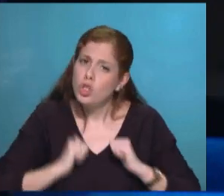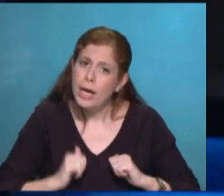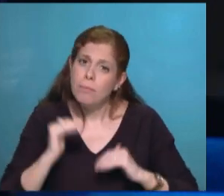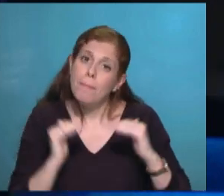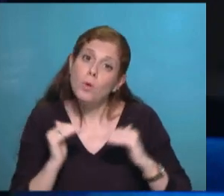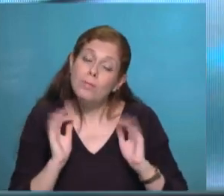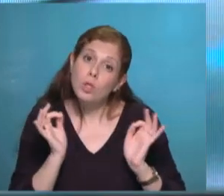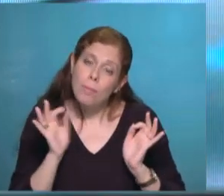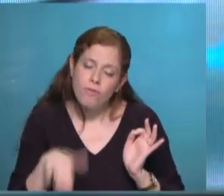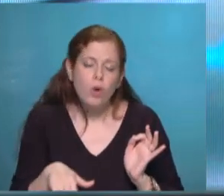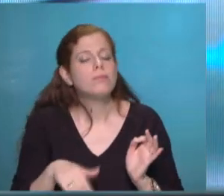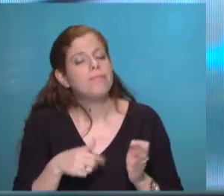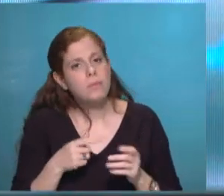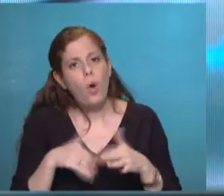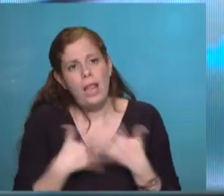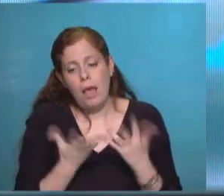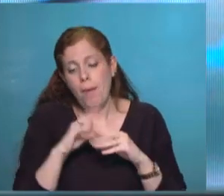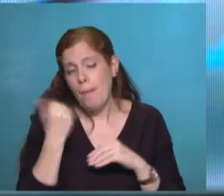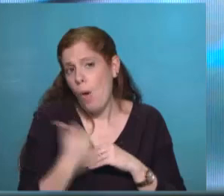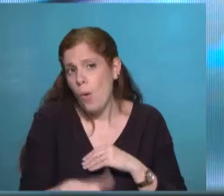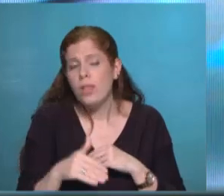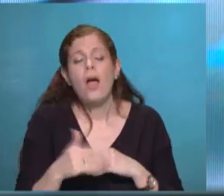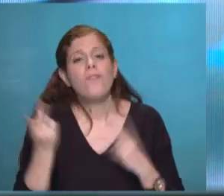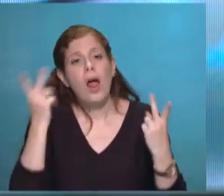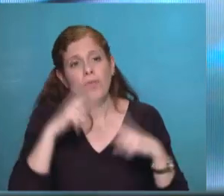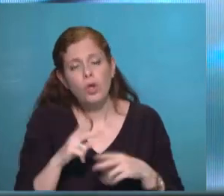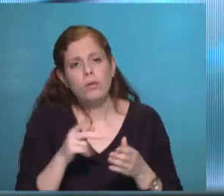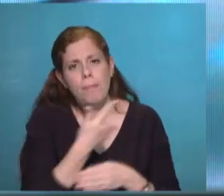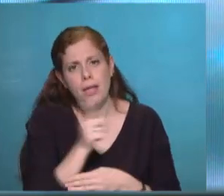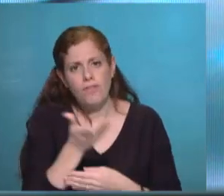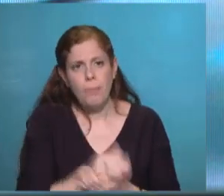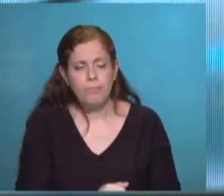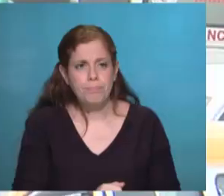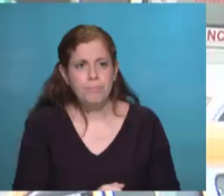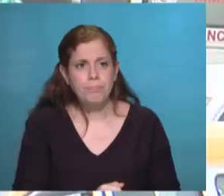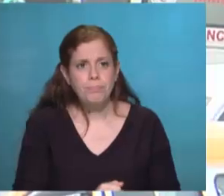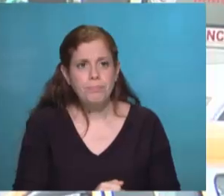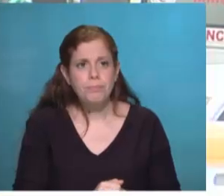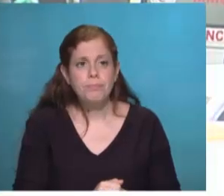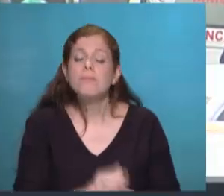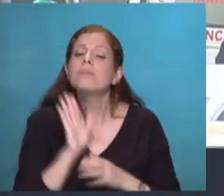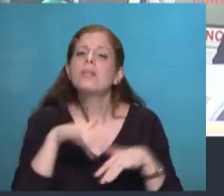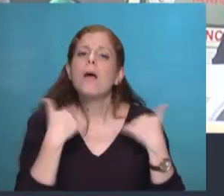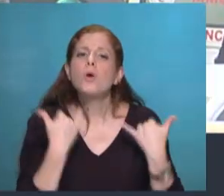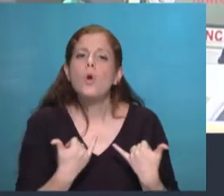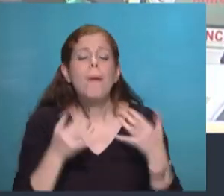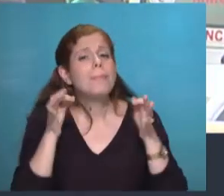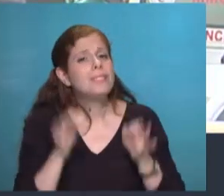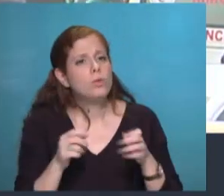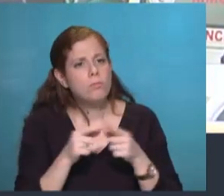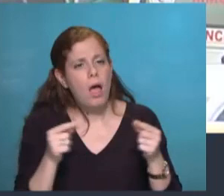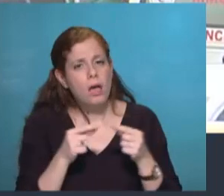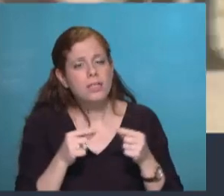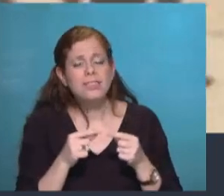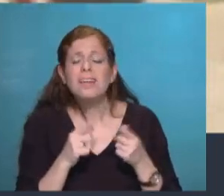לפחות. טוב. עוד על היממה האחרונה ועל ההבנות המסתמנות בכתבה של גילי כהן. גם היום המציאות בעזה